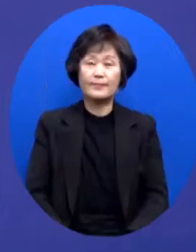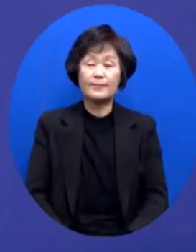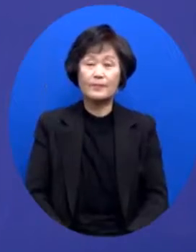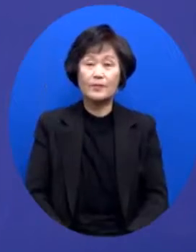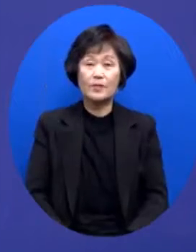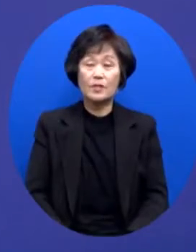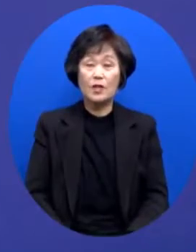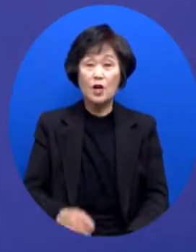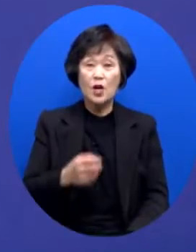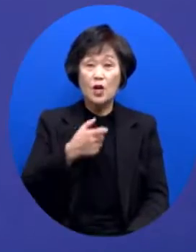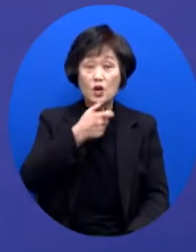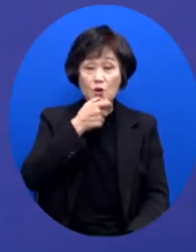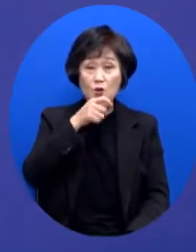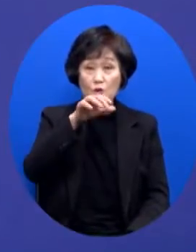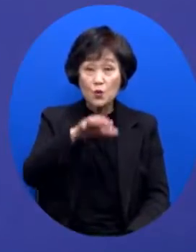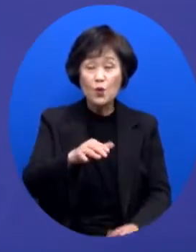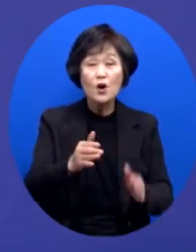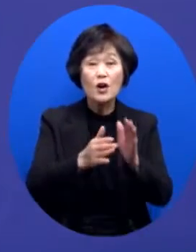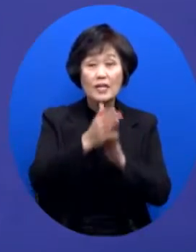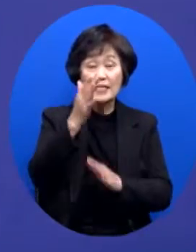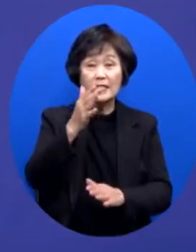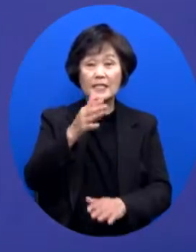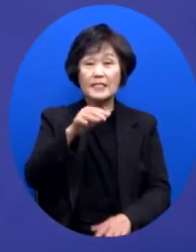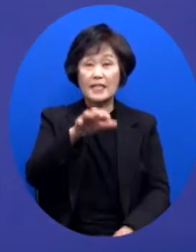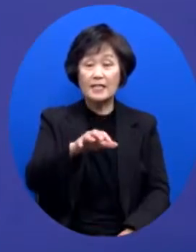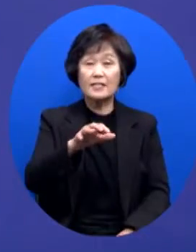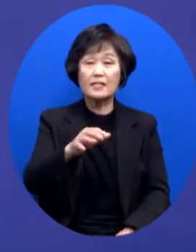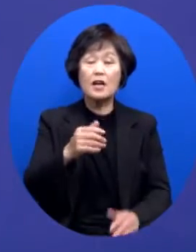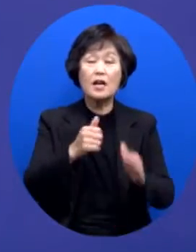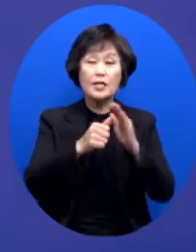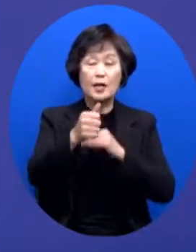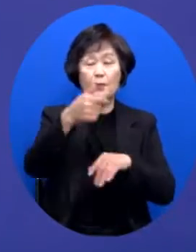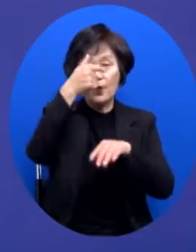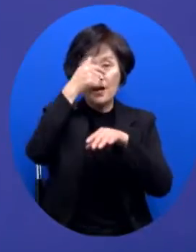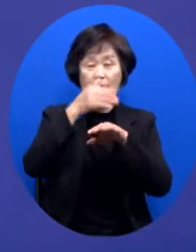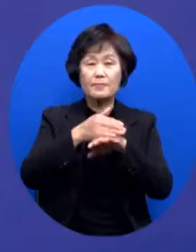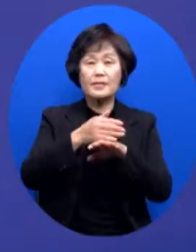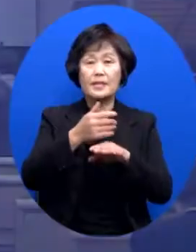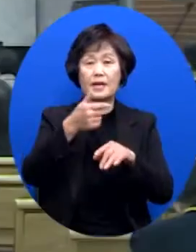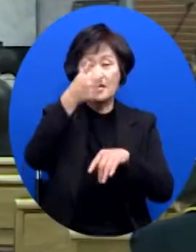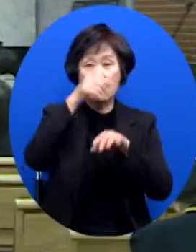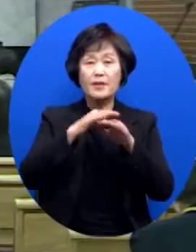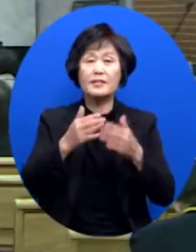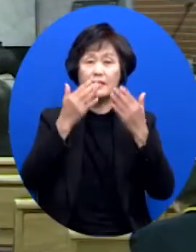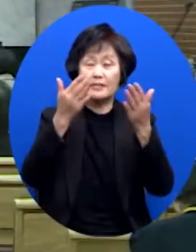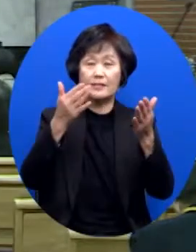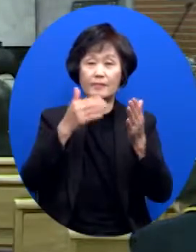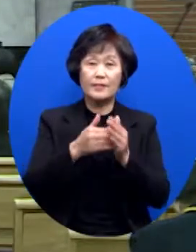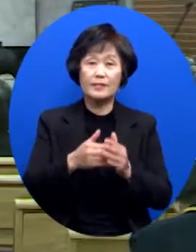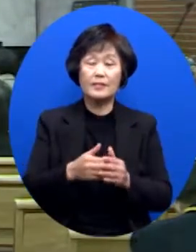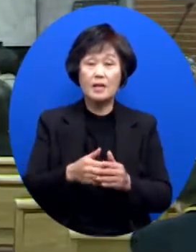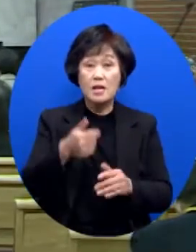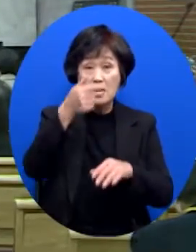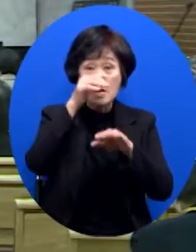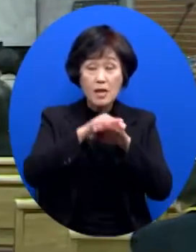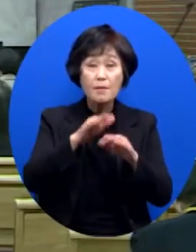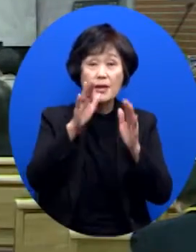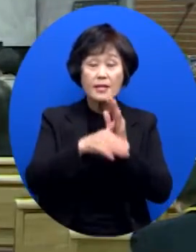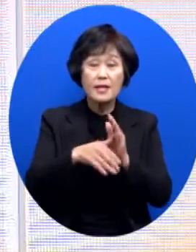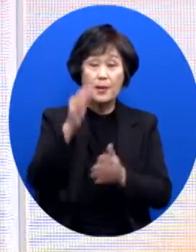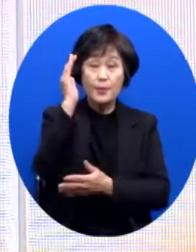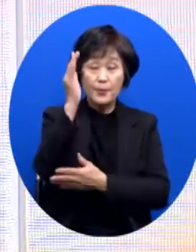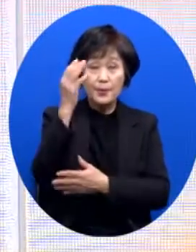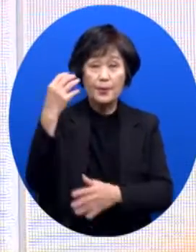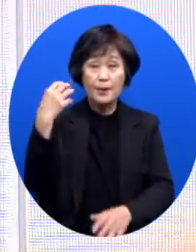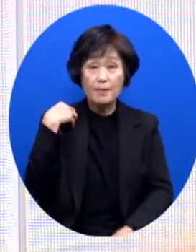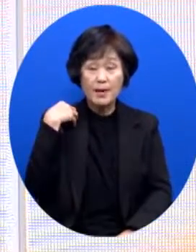수원시 기독교 출 문 앞에 가 대표 회장이 취임 감사예배를 드렸습니다 예배에서 말씀을 전한